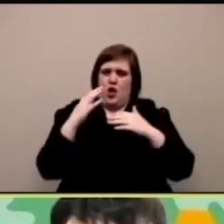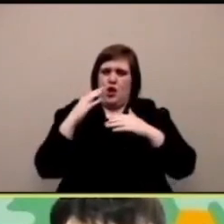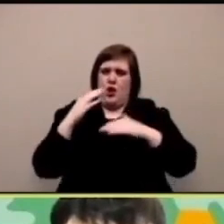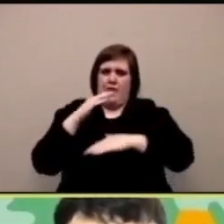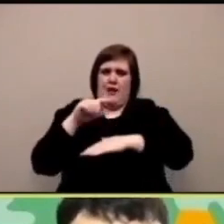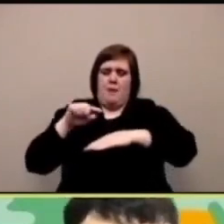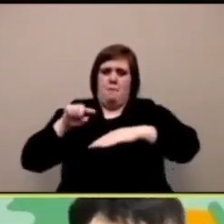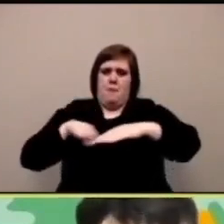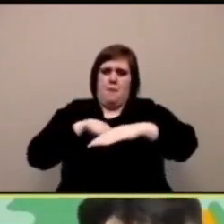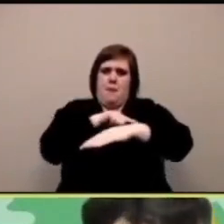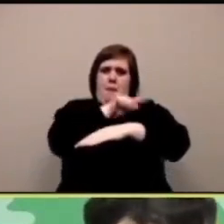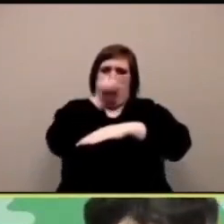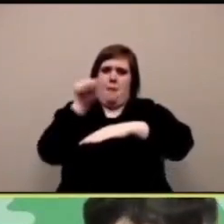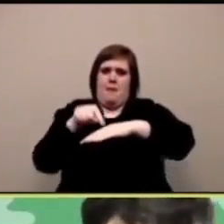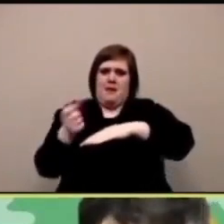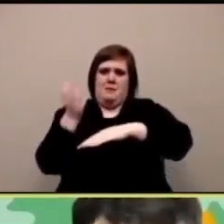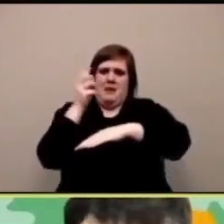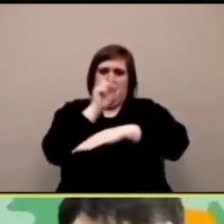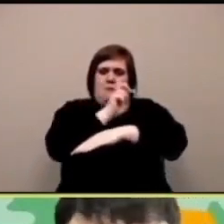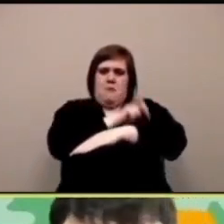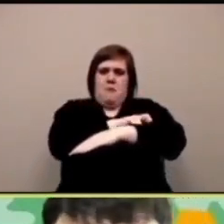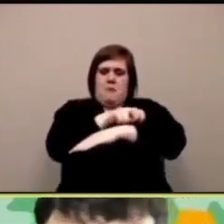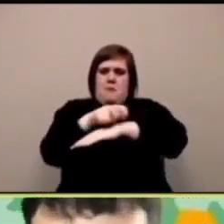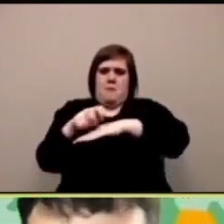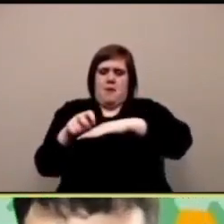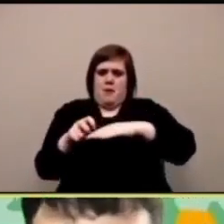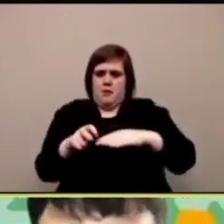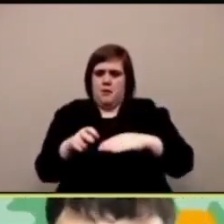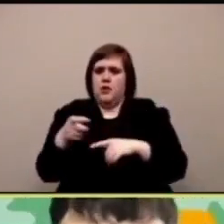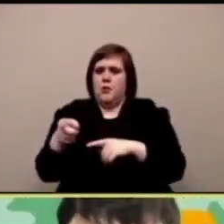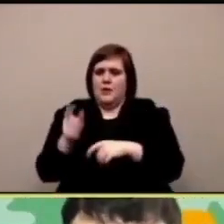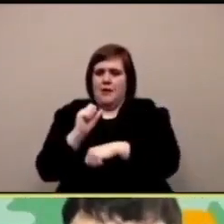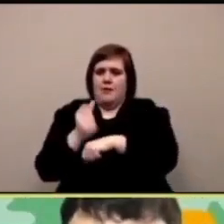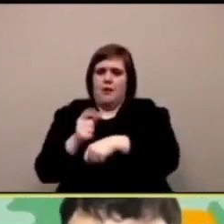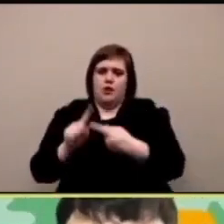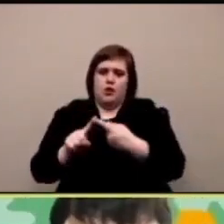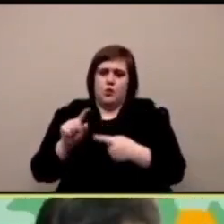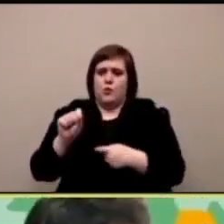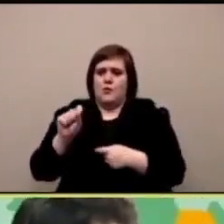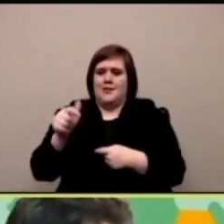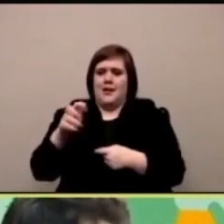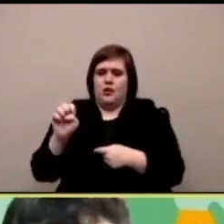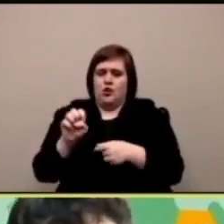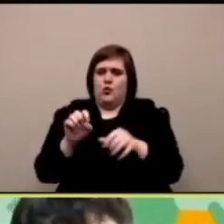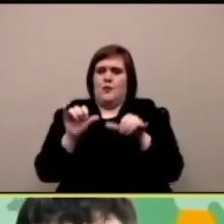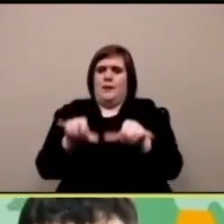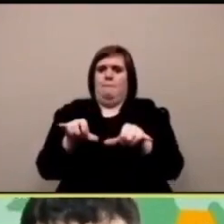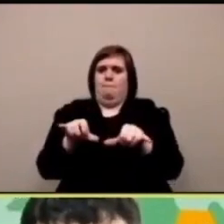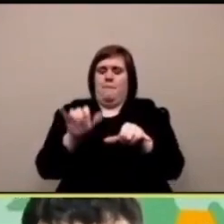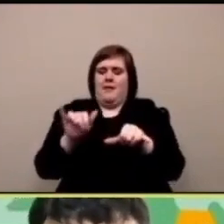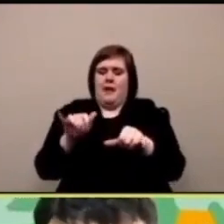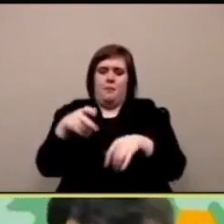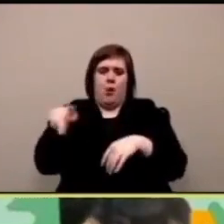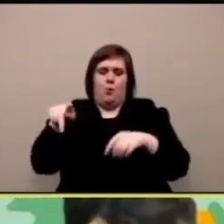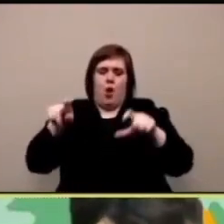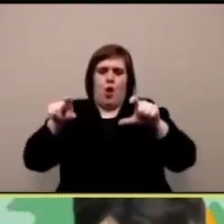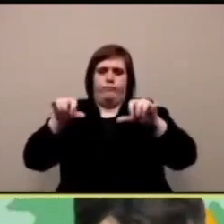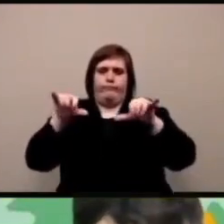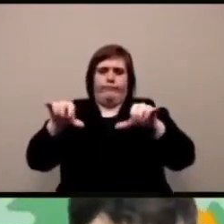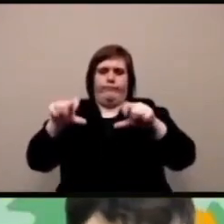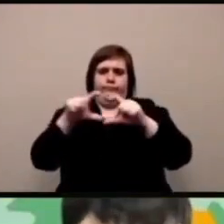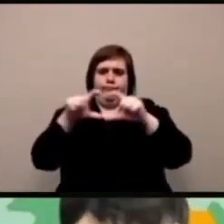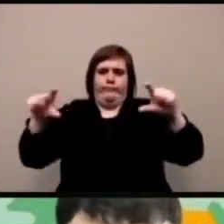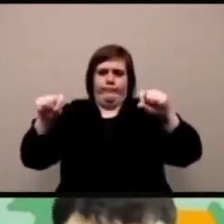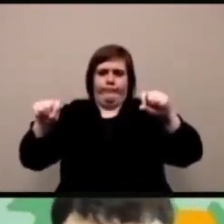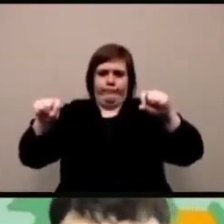ございますこういう形にしますと猫ちゃんがプラットフォームに上がるだとかあのできるだけ